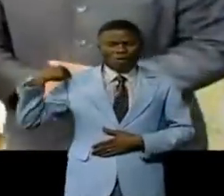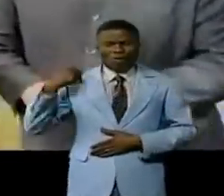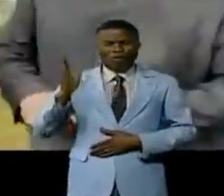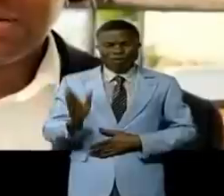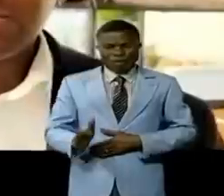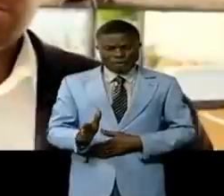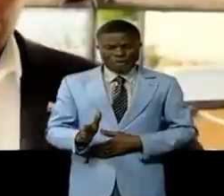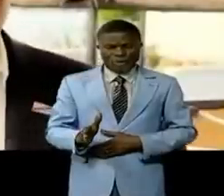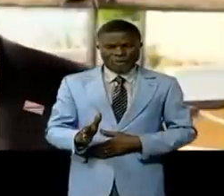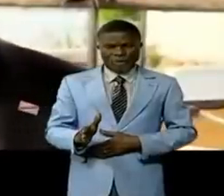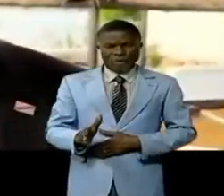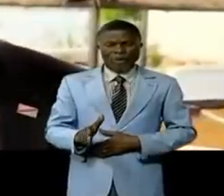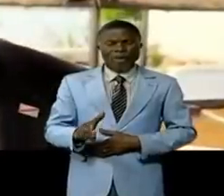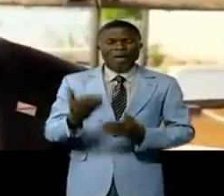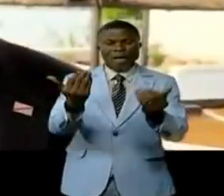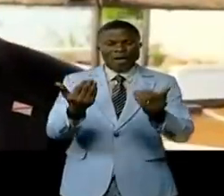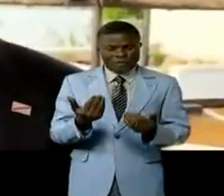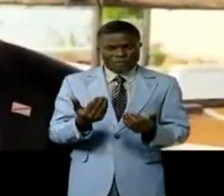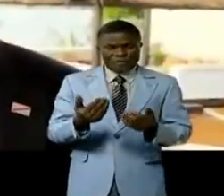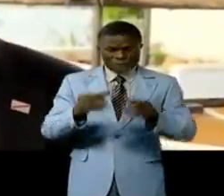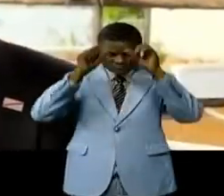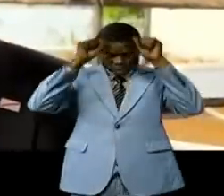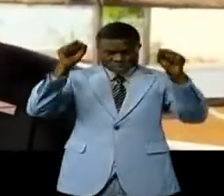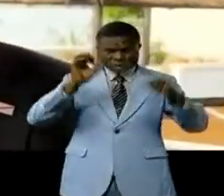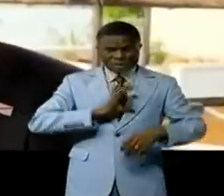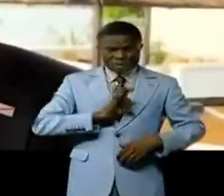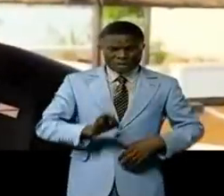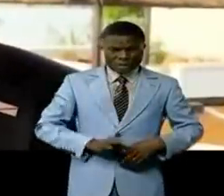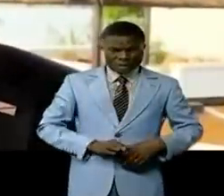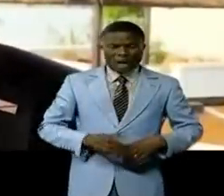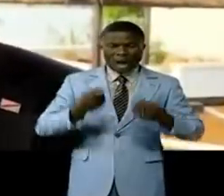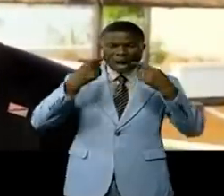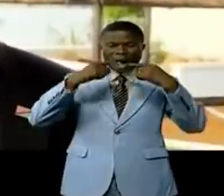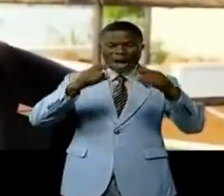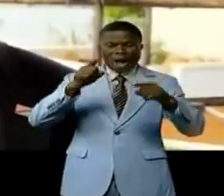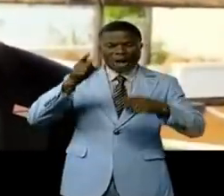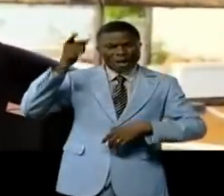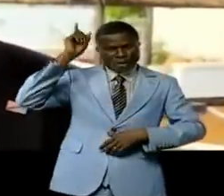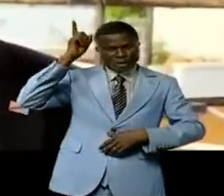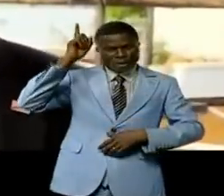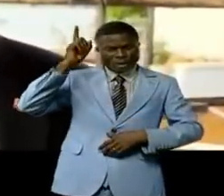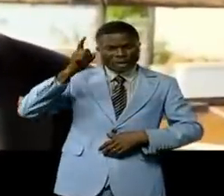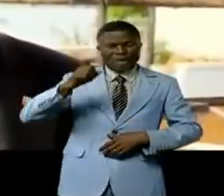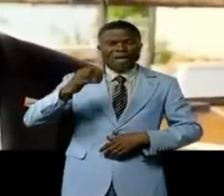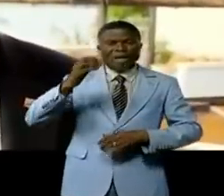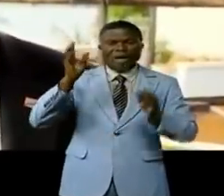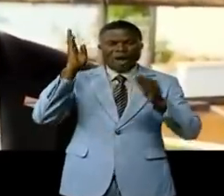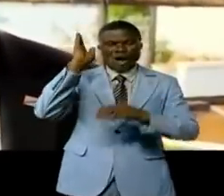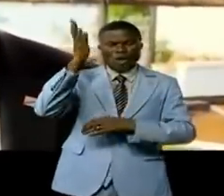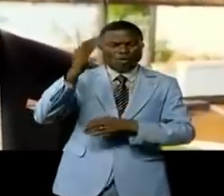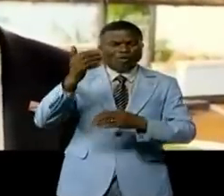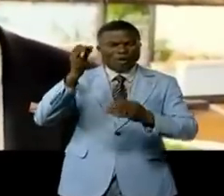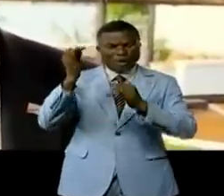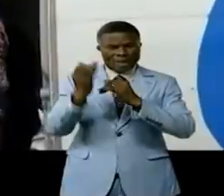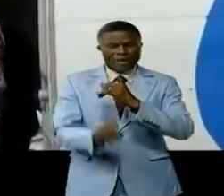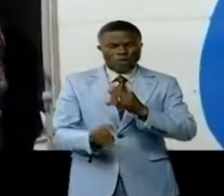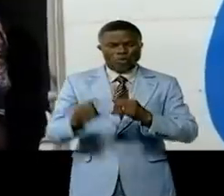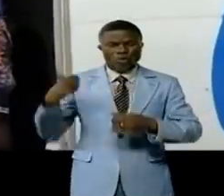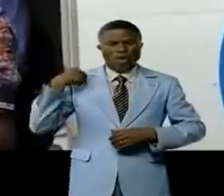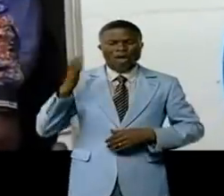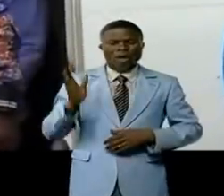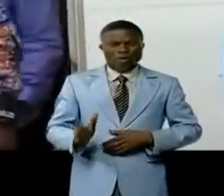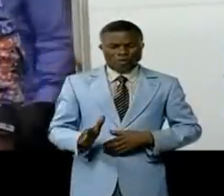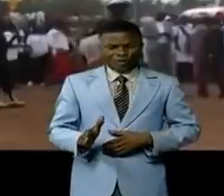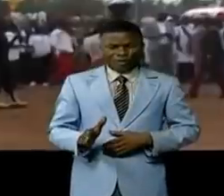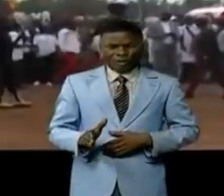tenir ici, selon la volonté du chef de l'État et telle qu'annoncée d'ailleurs lors de la dernière conférence des gouverneurs.